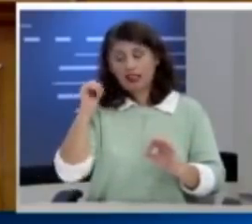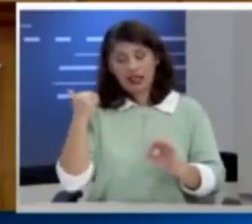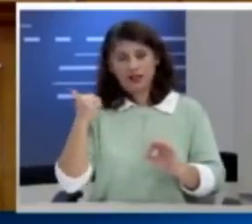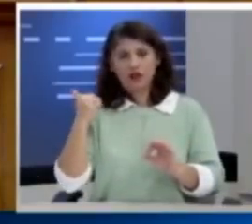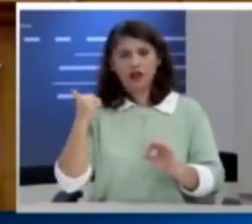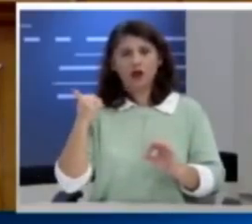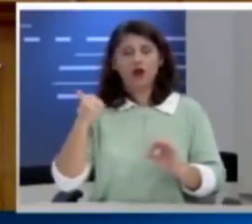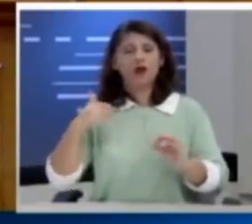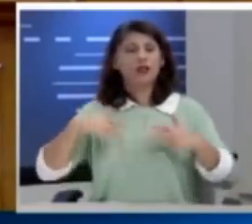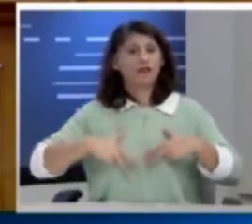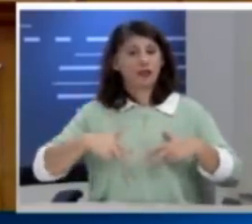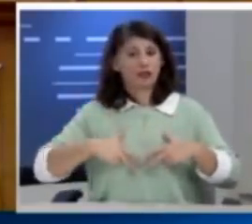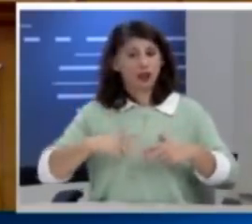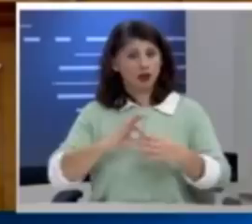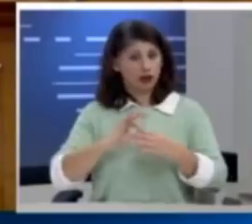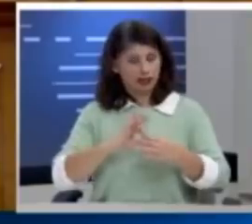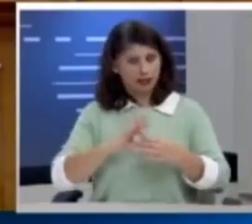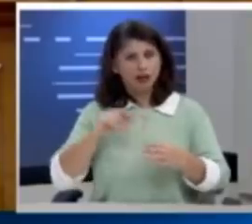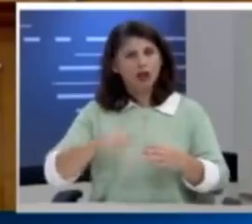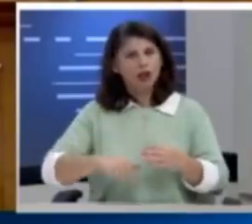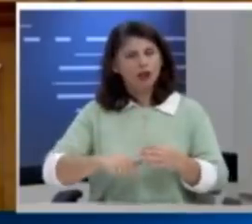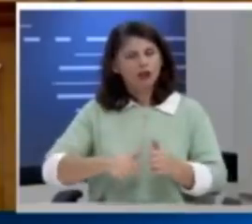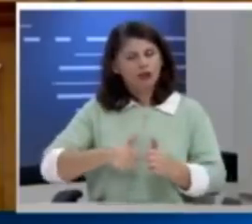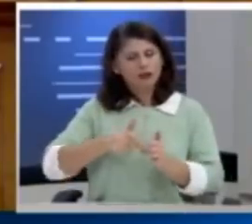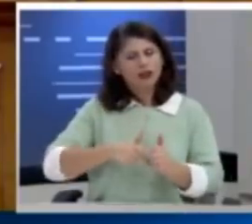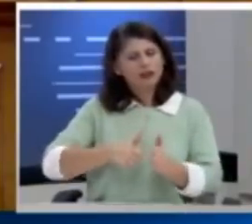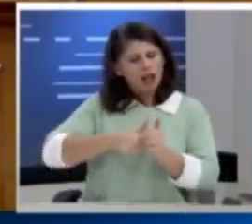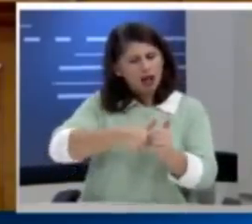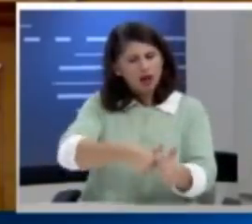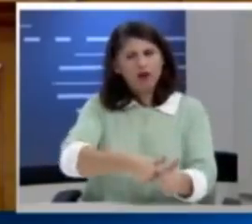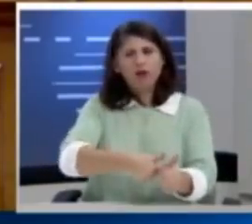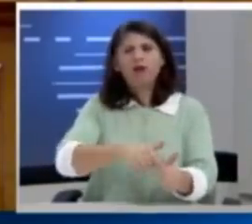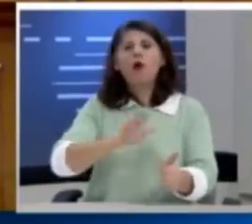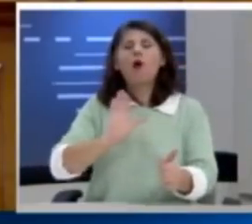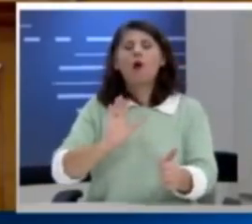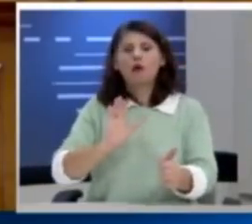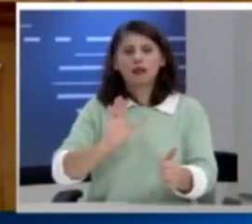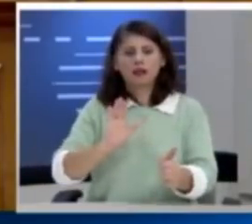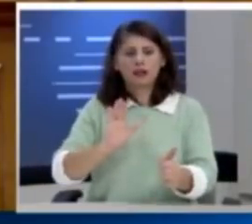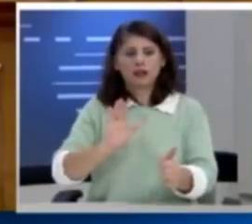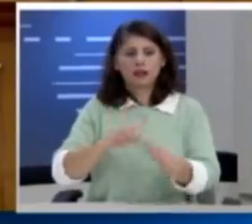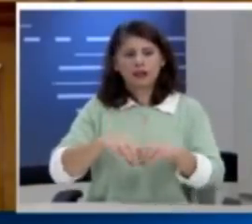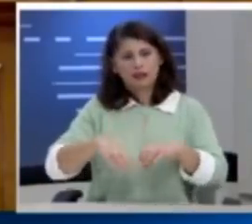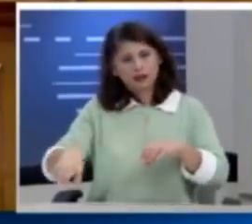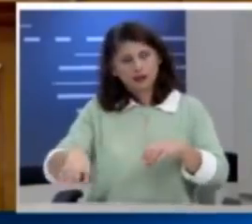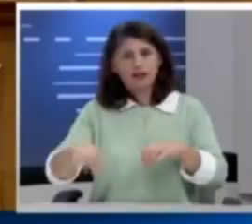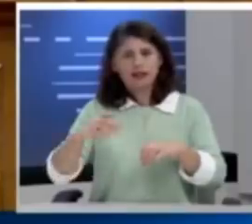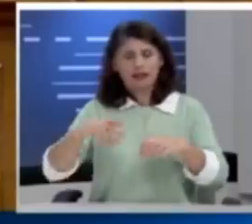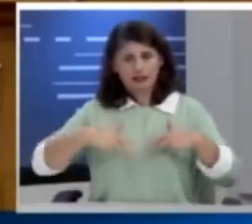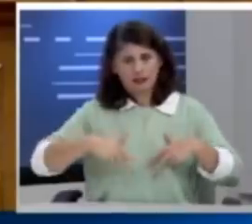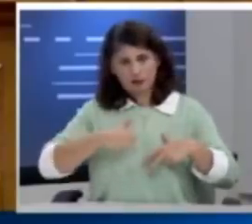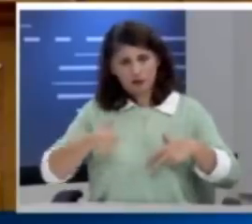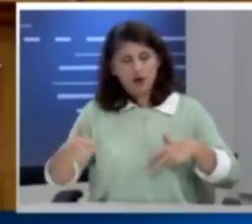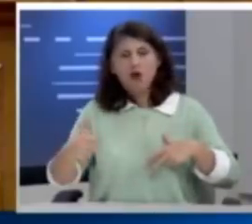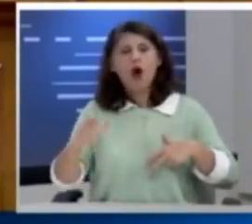μόλις χτες ο κυβερνητικός συνεταίρος σας, τώρα σας ακολουθούν από ό,τι φαίνεται όχι πλέον ο συνιστόσα της κυβέρνησης